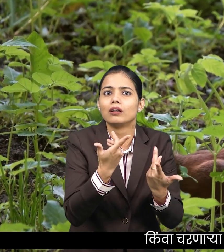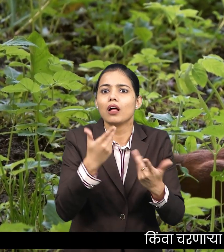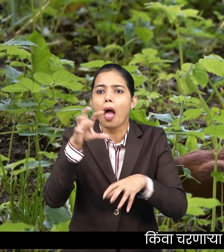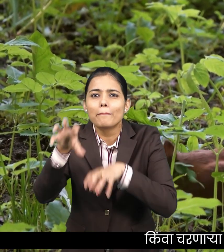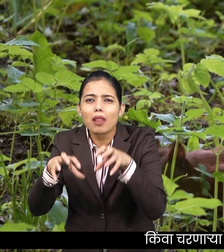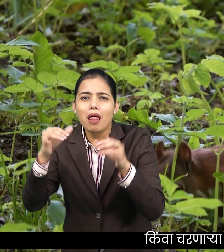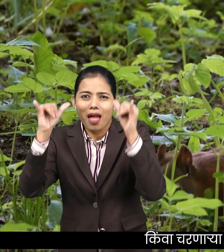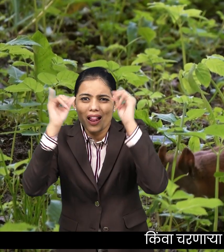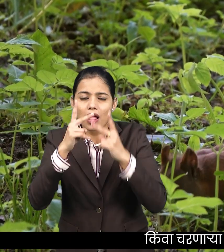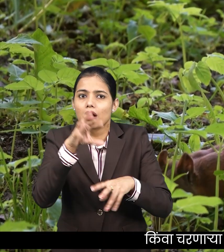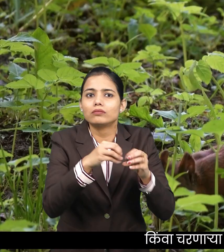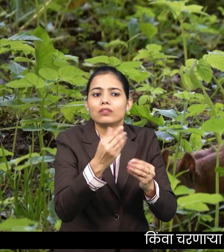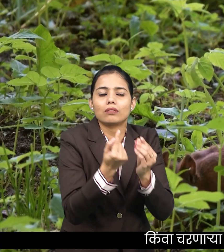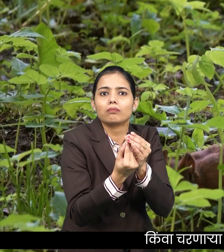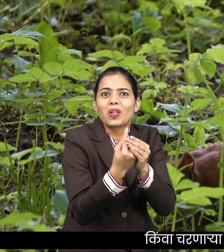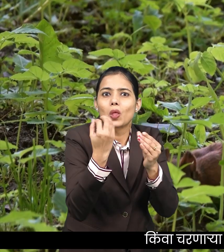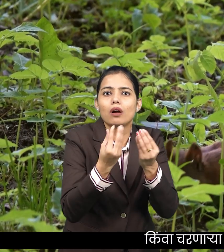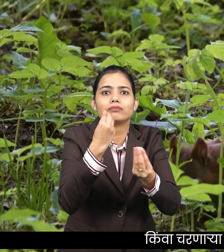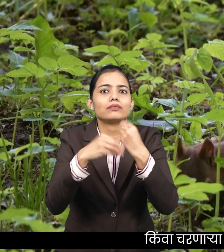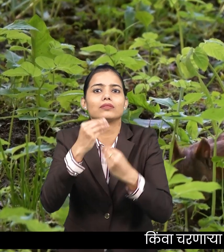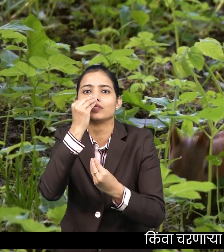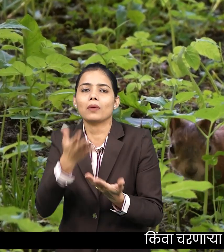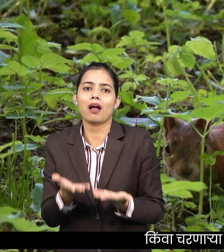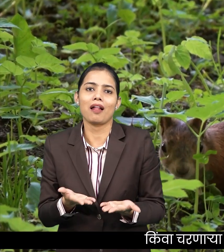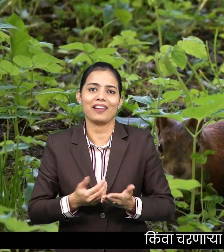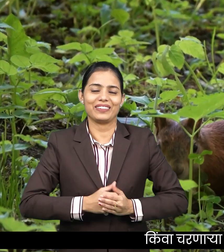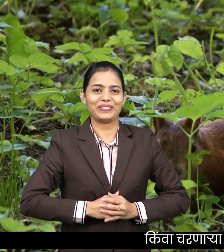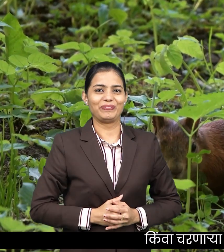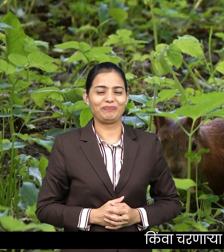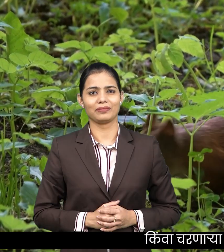किंवा चरणाऱ्या प्राण्यांकडून खराब होतात.